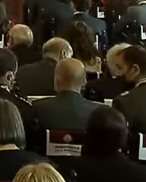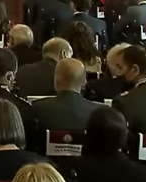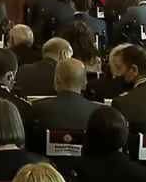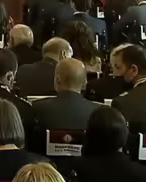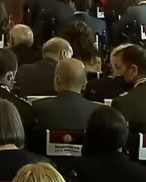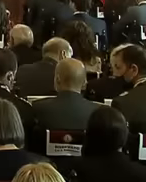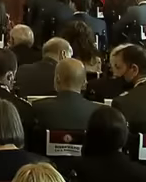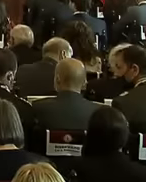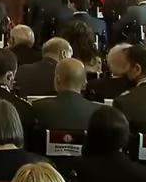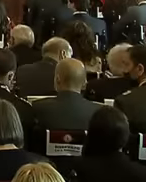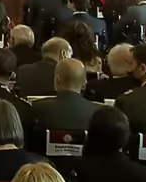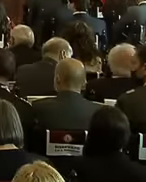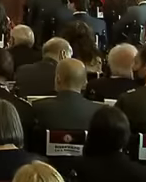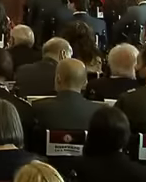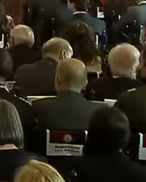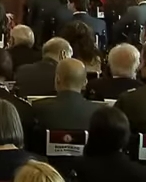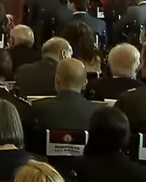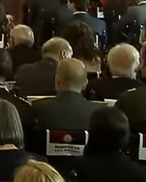pagate a noi